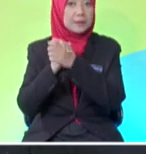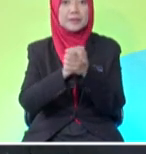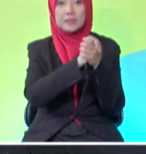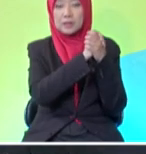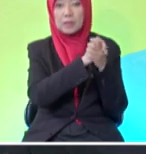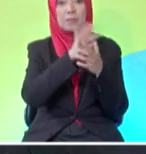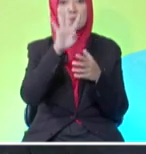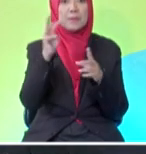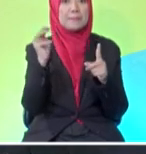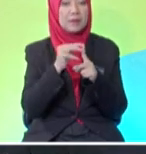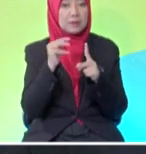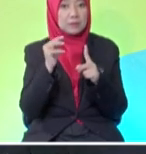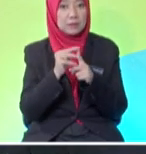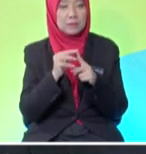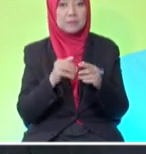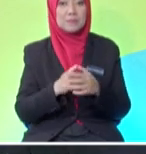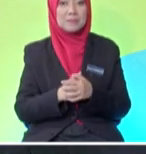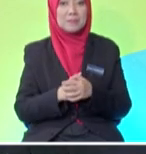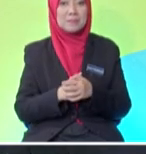untuk Anda